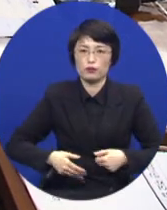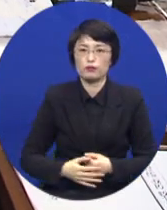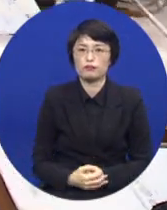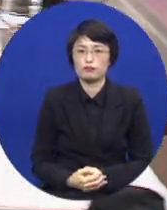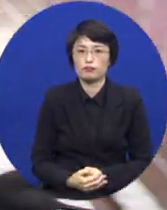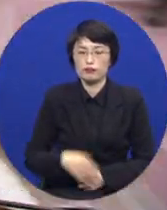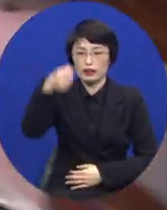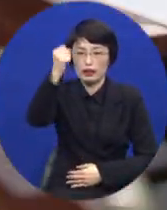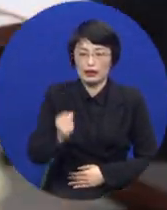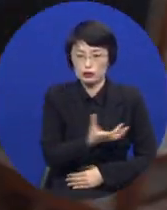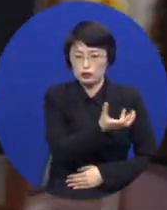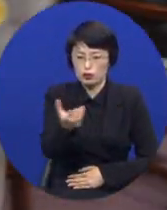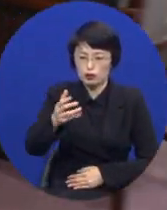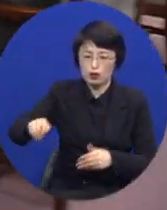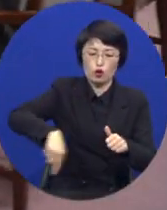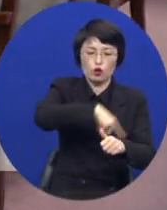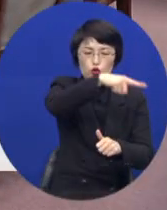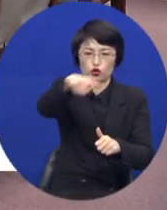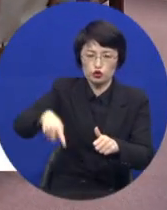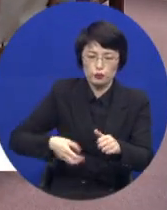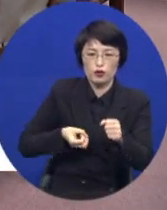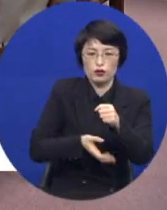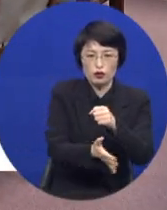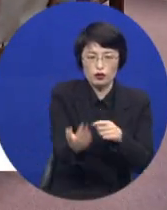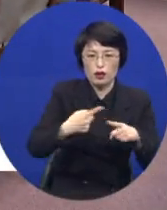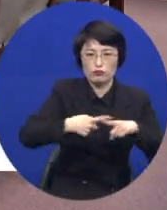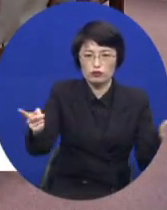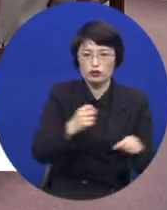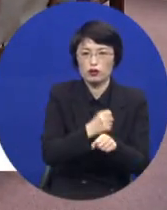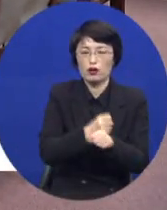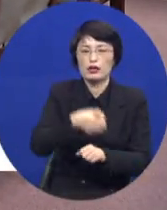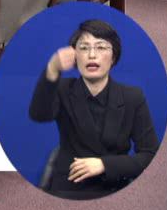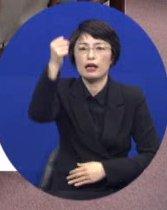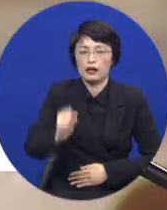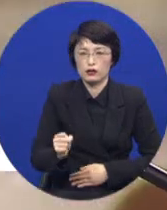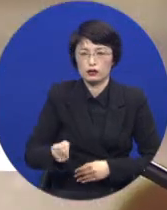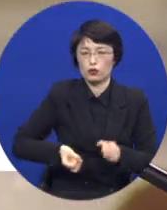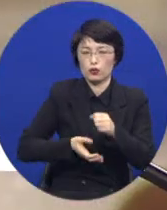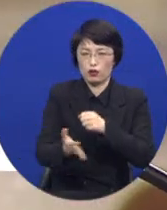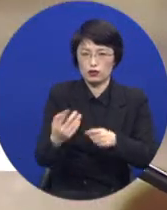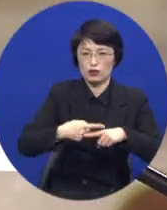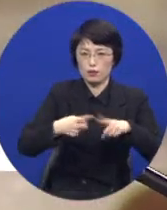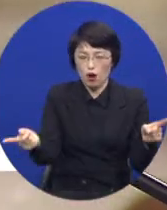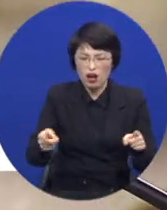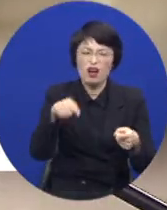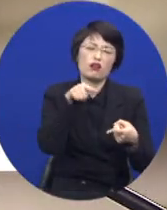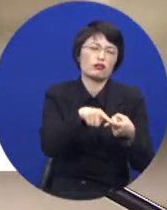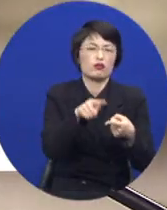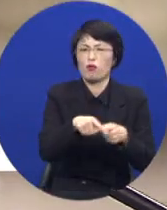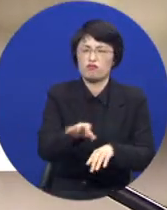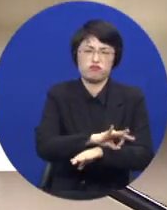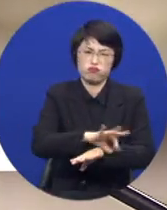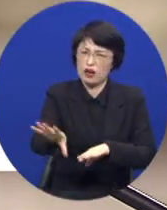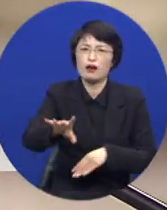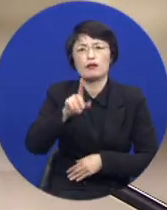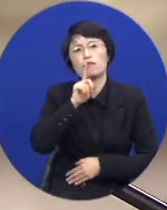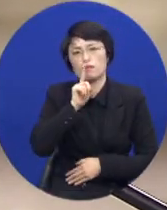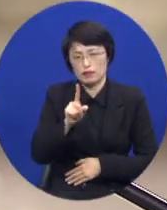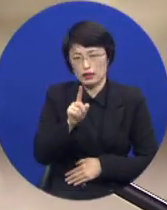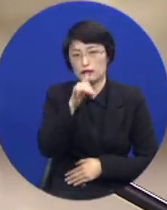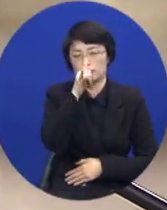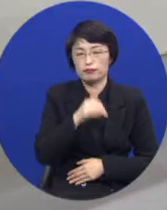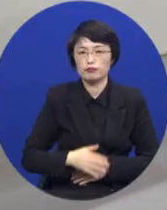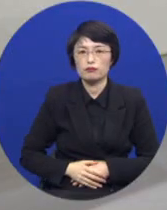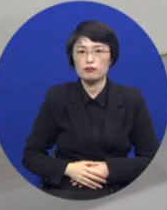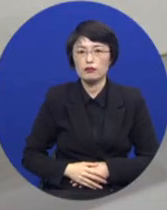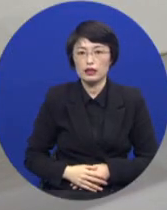이전이 주변 지역 등에 미치는 영향을 분석한 카지노 역량 평가 자체가 부실하다는 평가도 제기됐습니다 심 의원